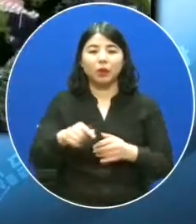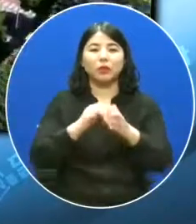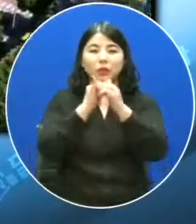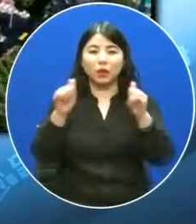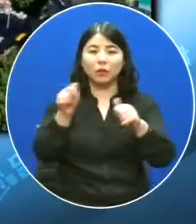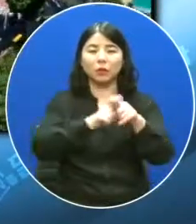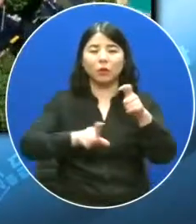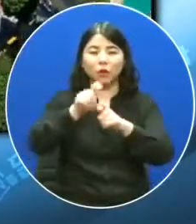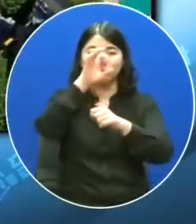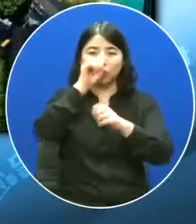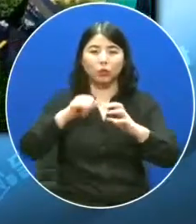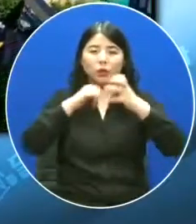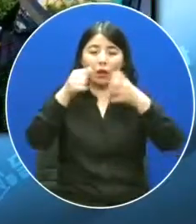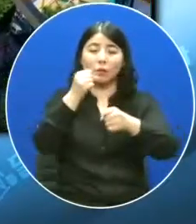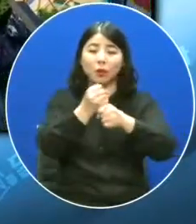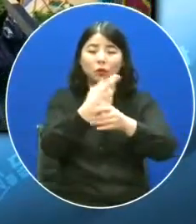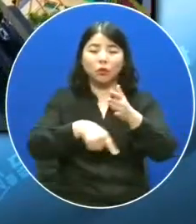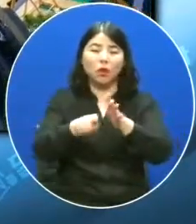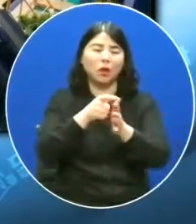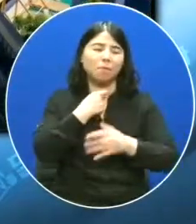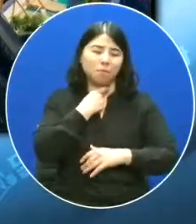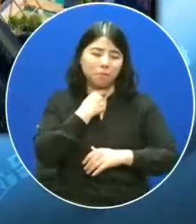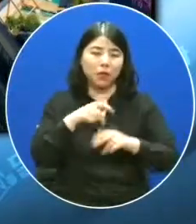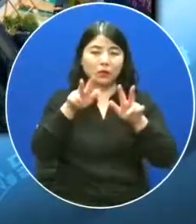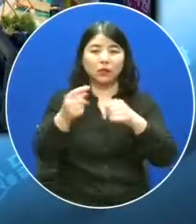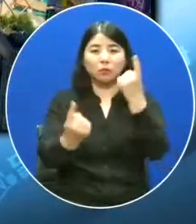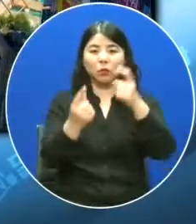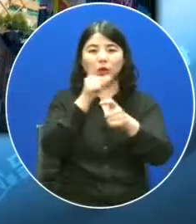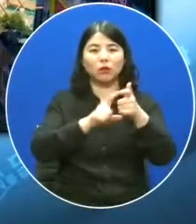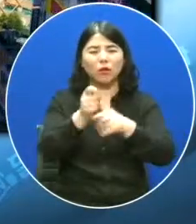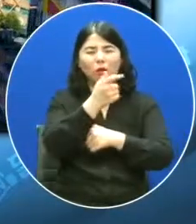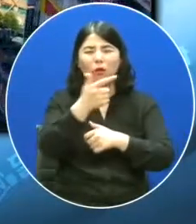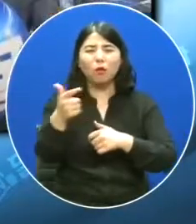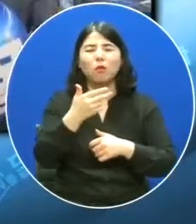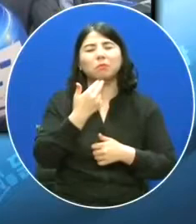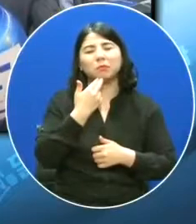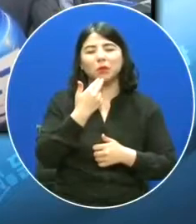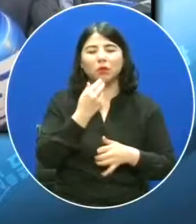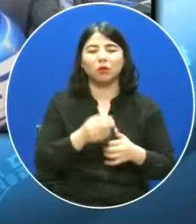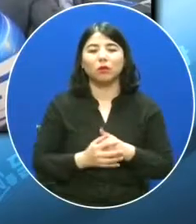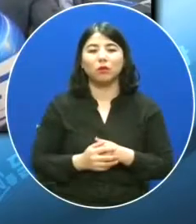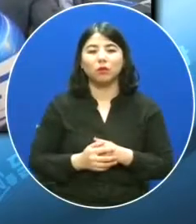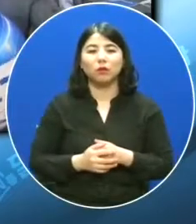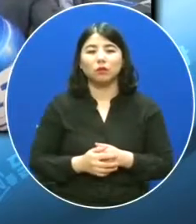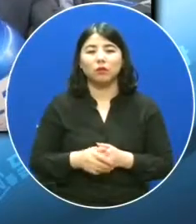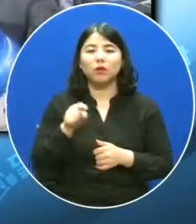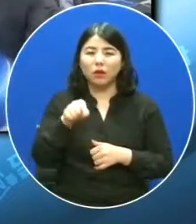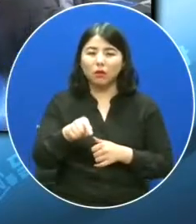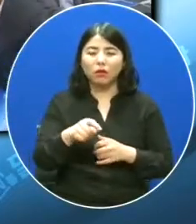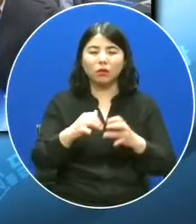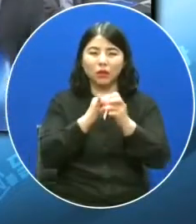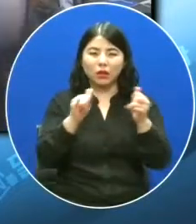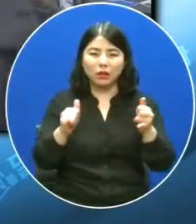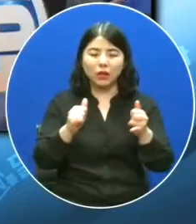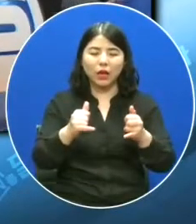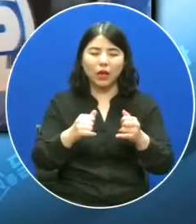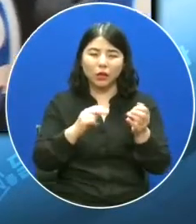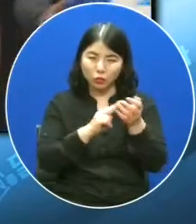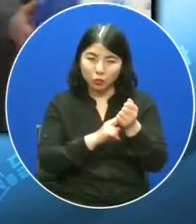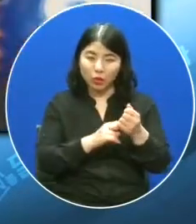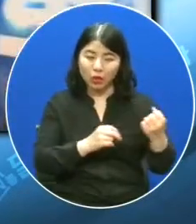인류에게 더 나은 세상을 만들고자 하는 염원이 지금보다 더 컸던 적은 없었습니다. 그것은 인간의